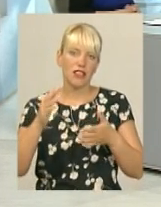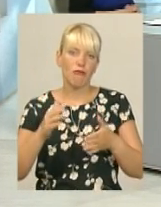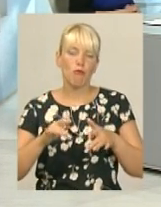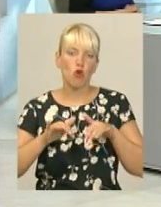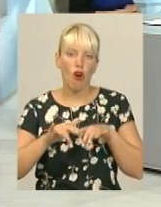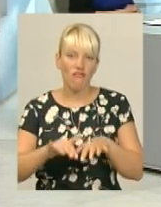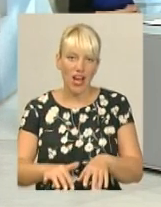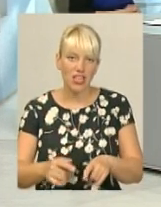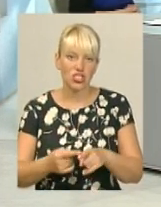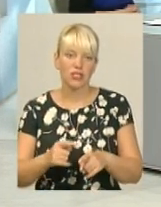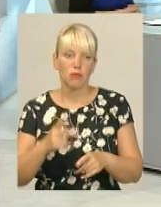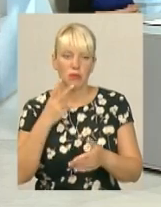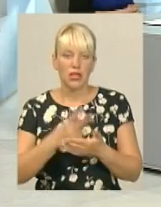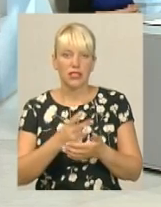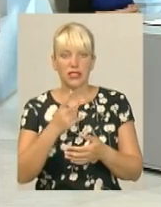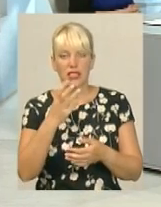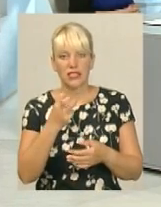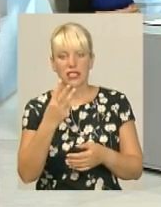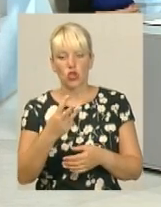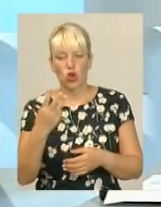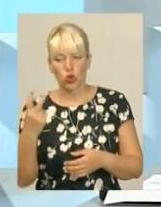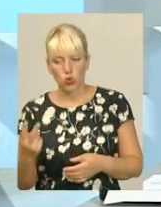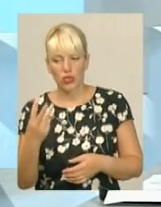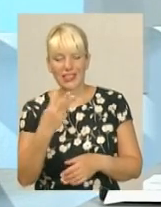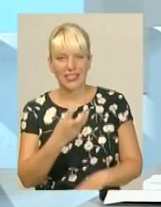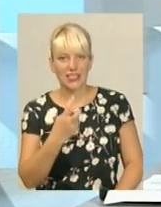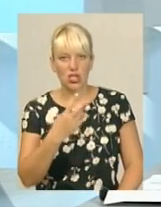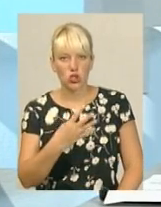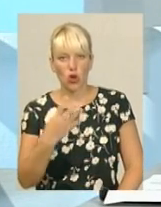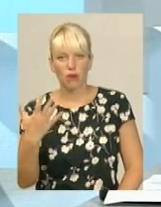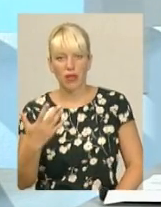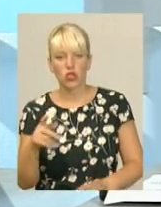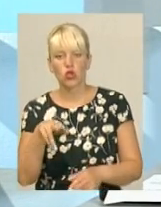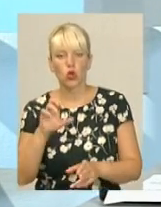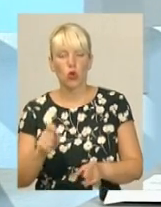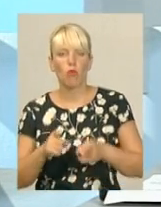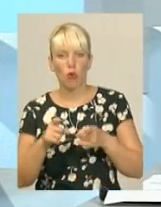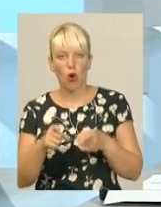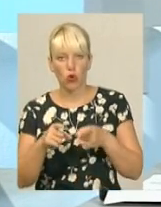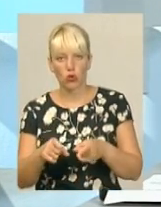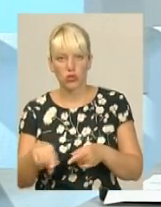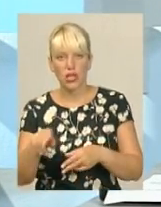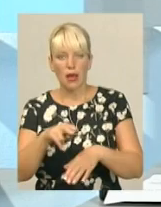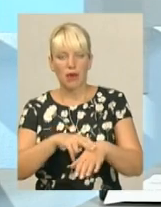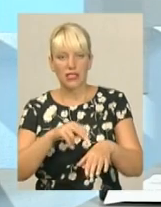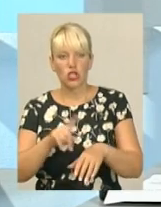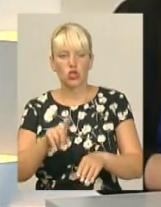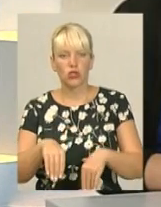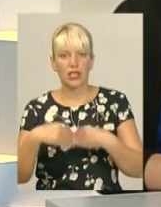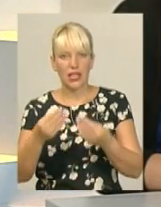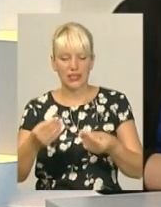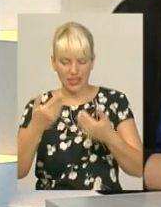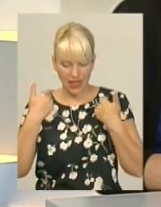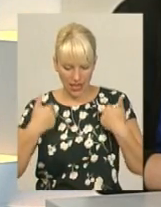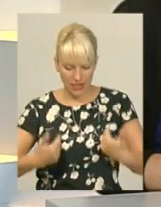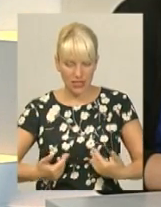кодексом, як стаття 342, 345, щодо погроз працівнику поліції, щодо нанесення тілесних ушкоджень